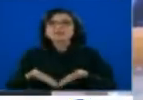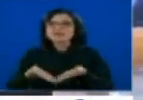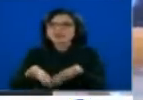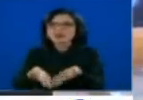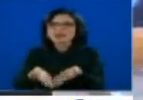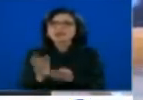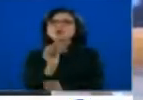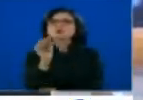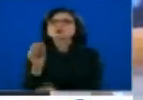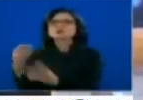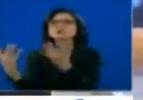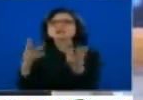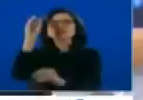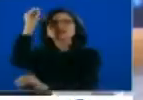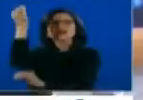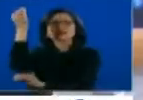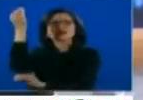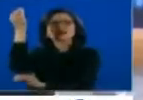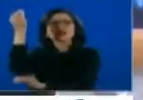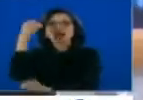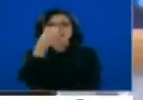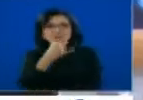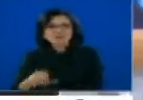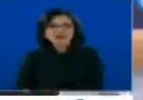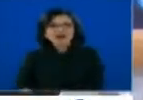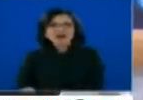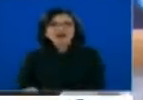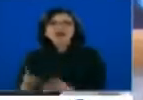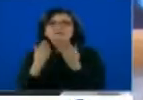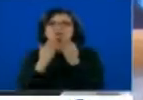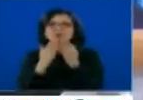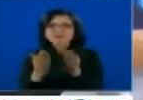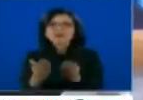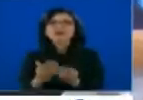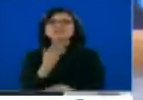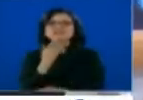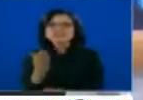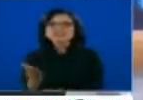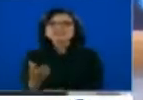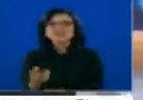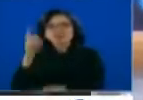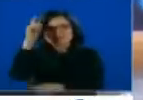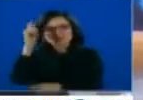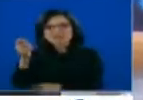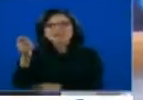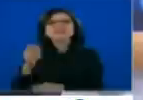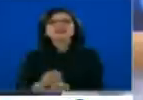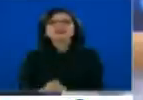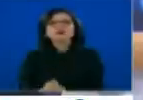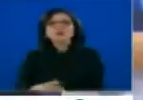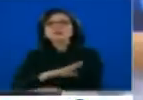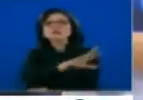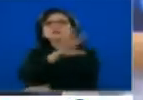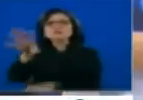untuk warga Jakarta secara keseluruhan akhirnya kami mengucapkan terima kasih dan penghargaan yang setinggi-tingginya kepada